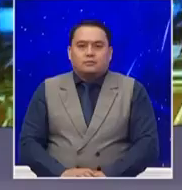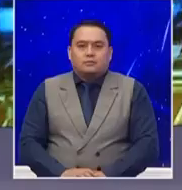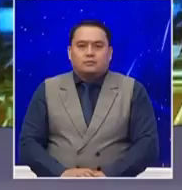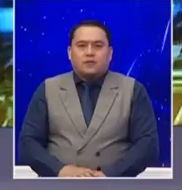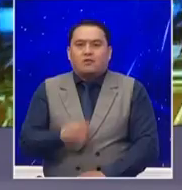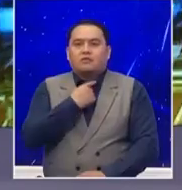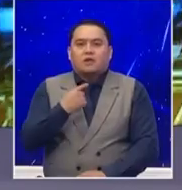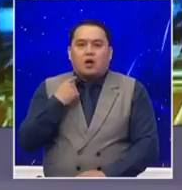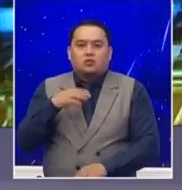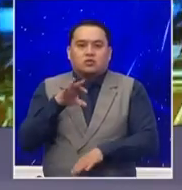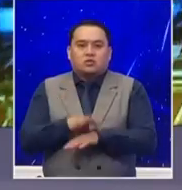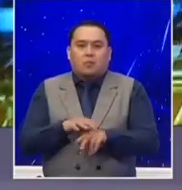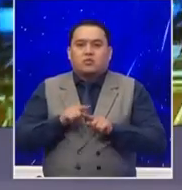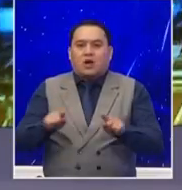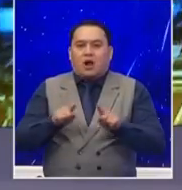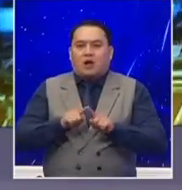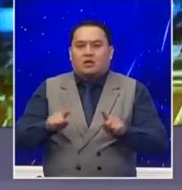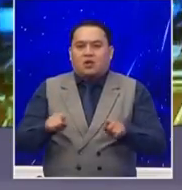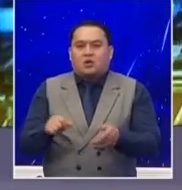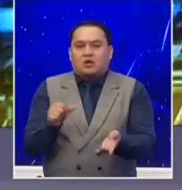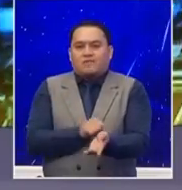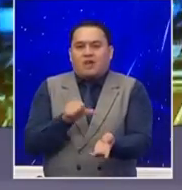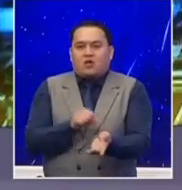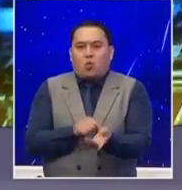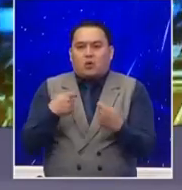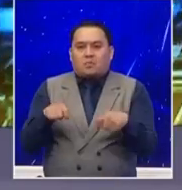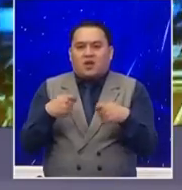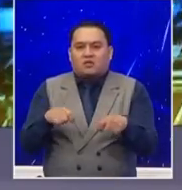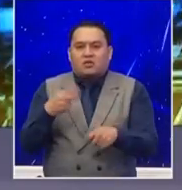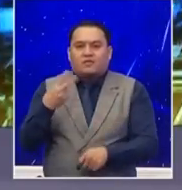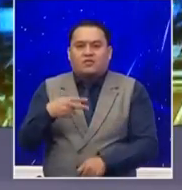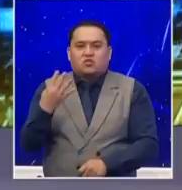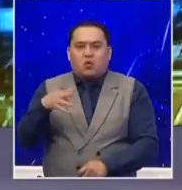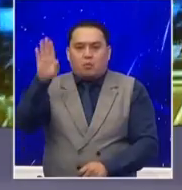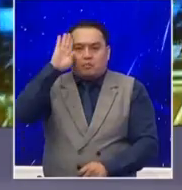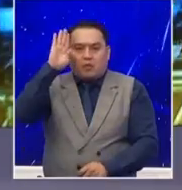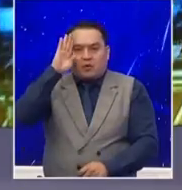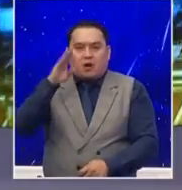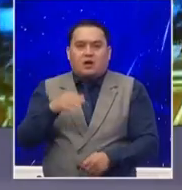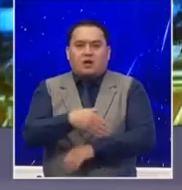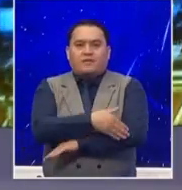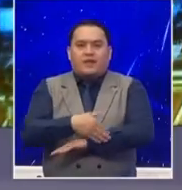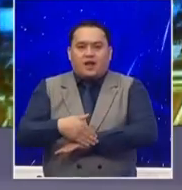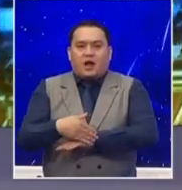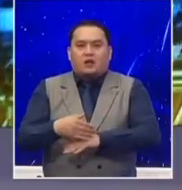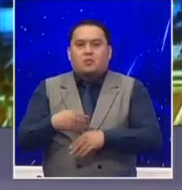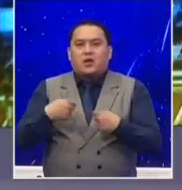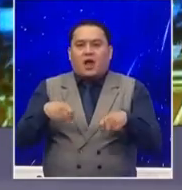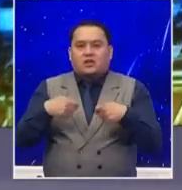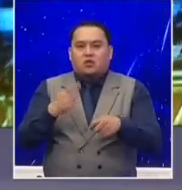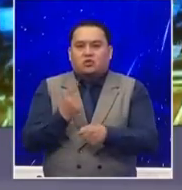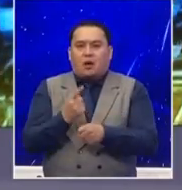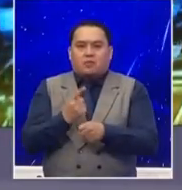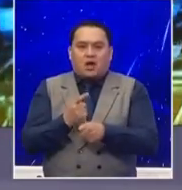В Талдыкургане задержан пропагандист синтетических наркотиков. 24-летний парень наносил адресные трафареты по продаже